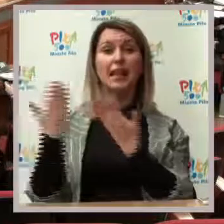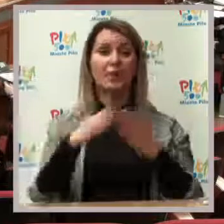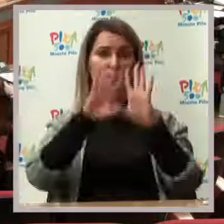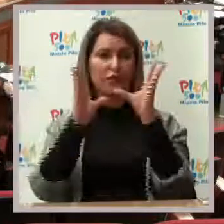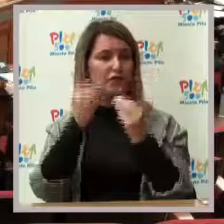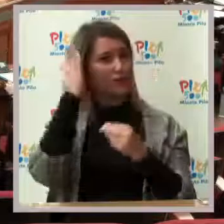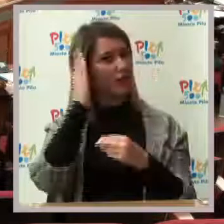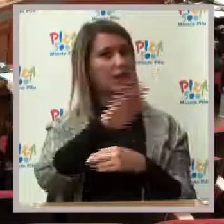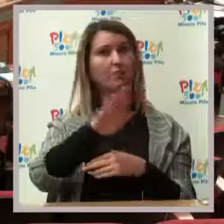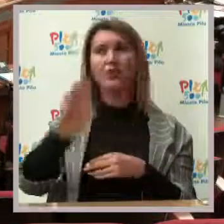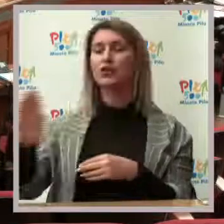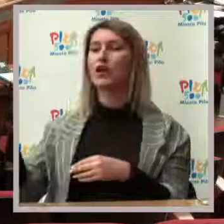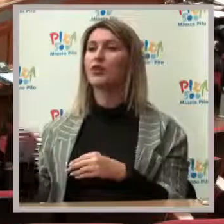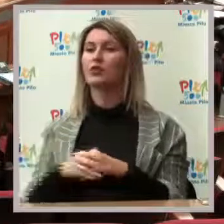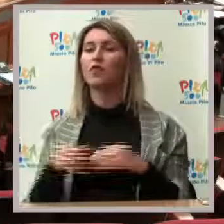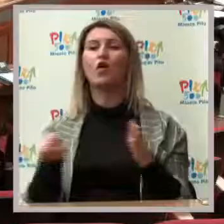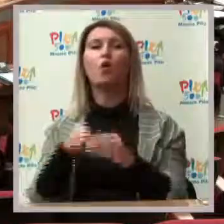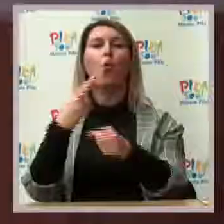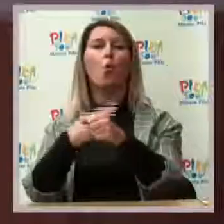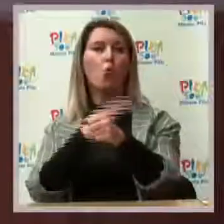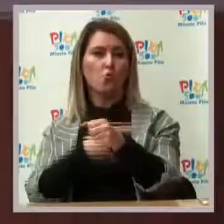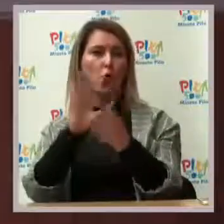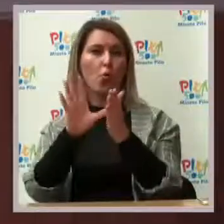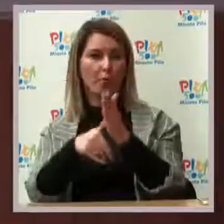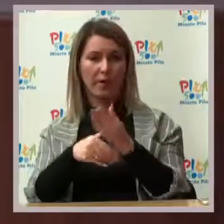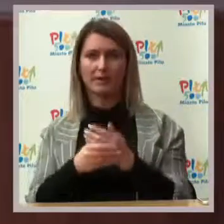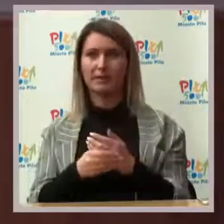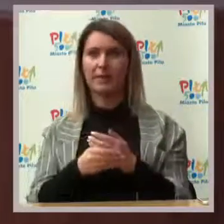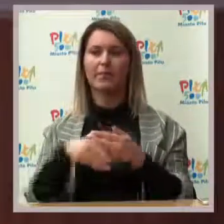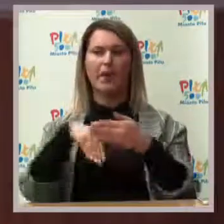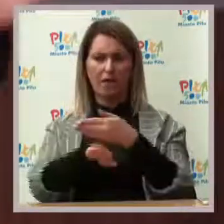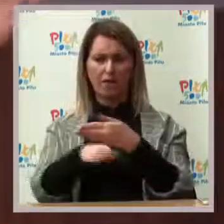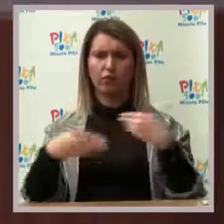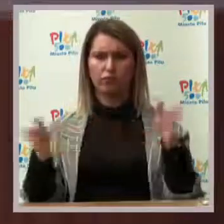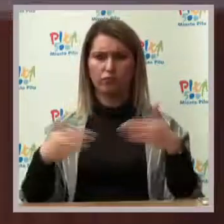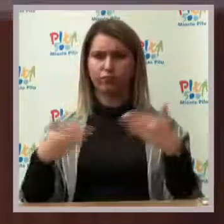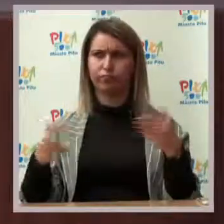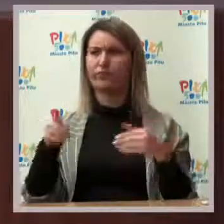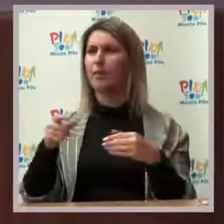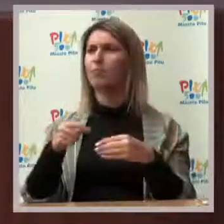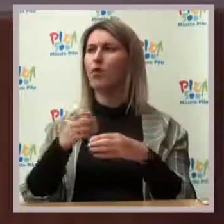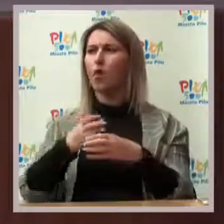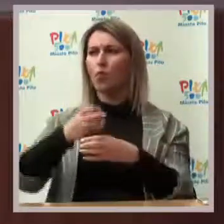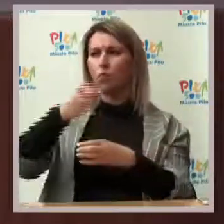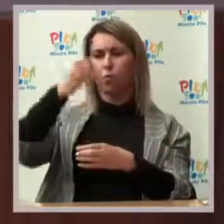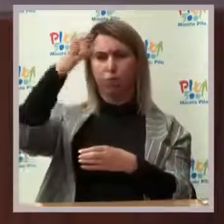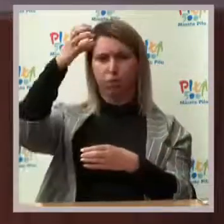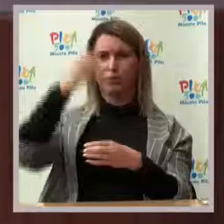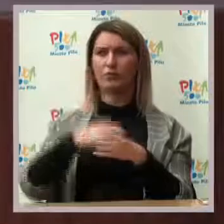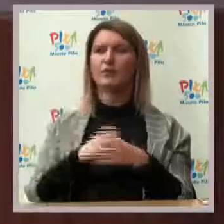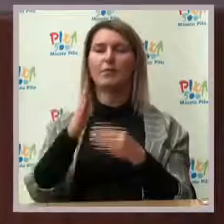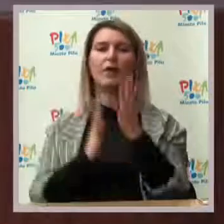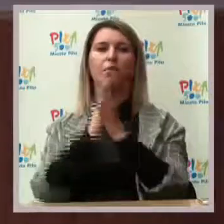mieszkańców do Urzędu Miasta. W wejściu ta duża świeca zapłonie